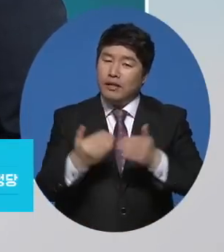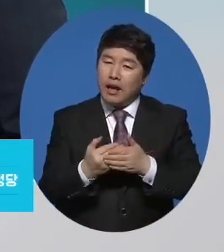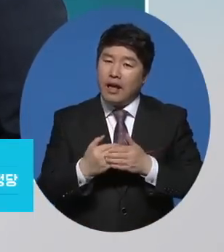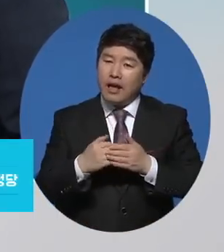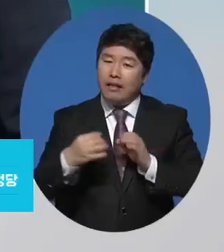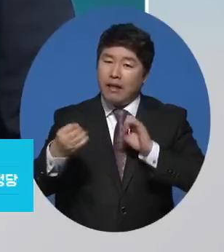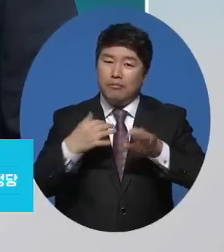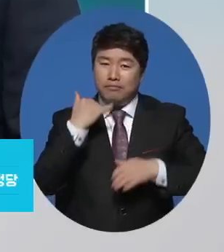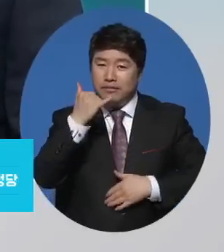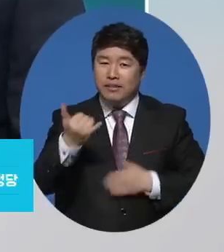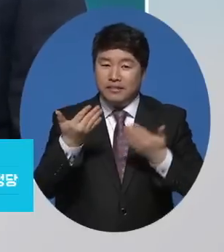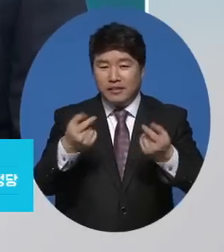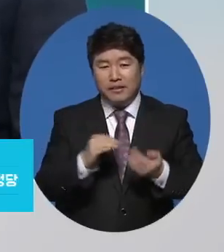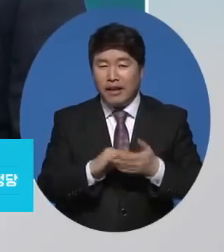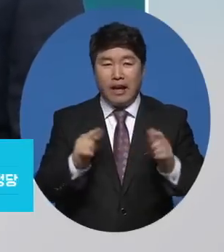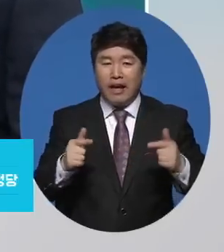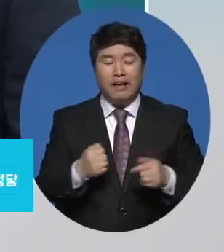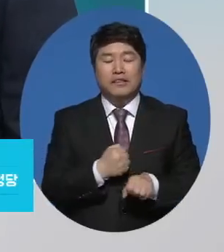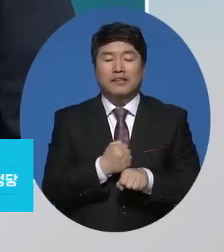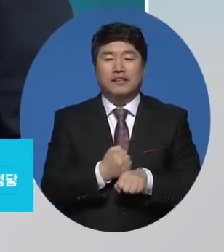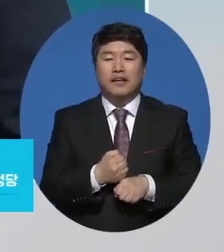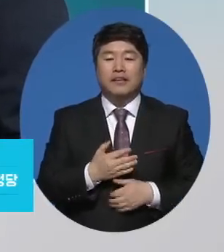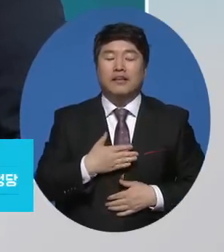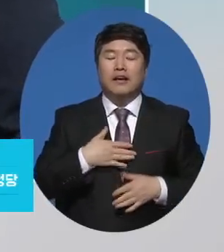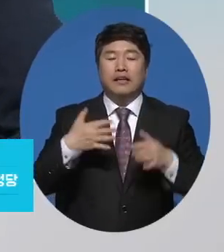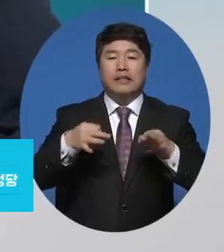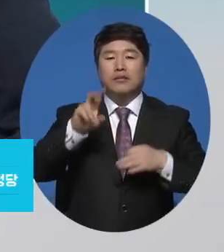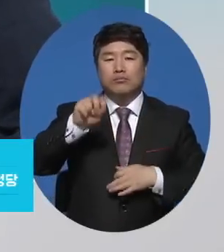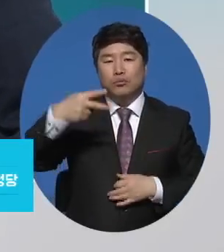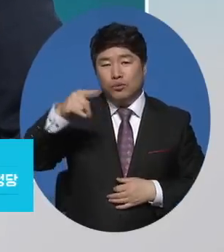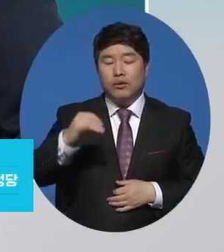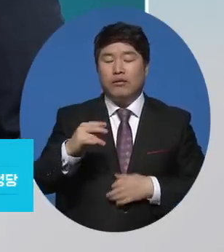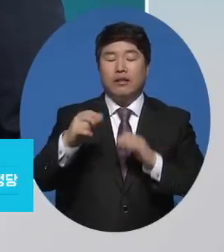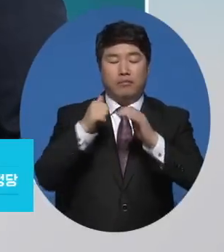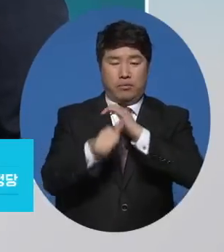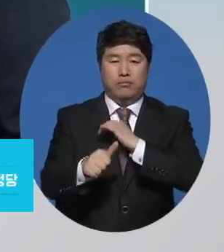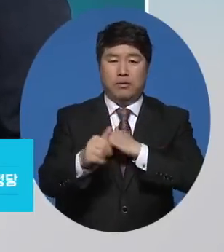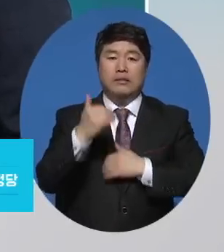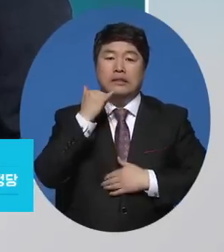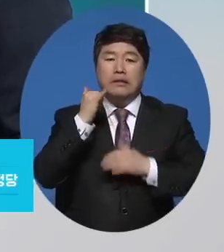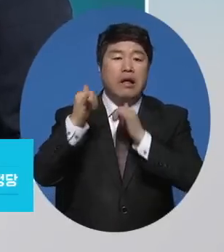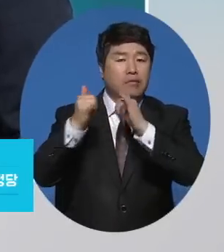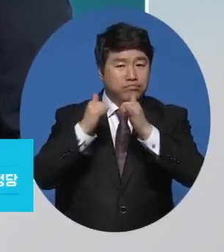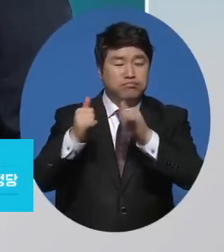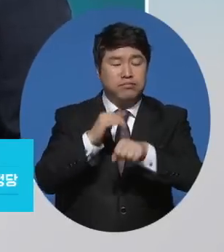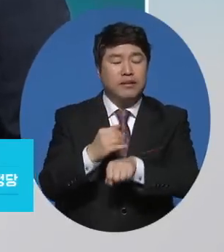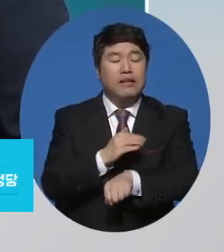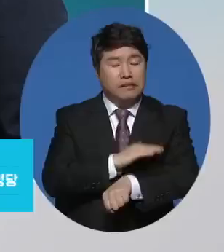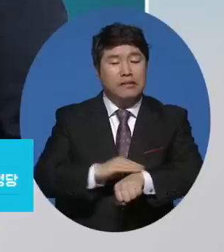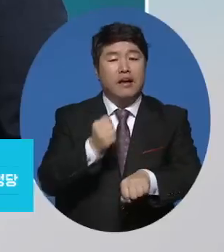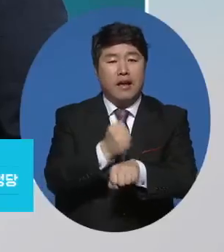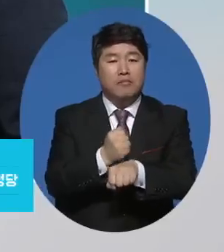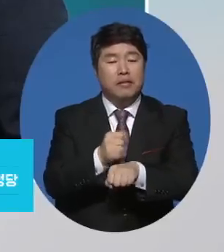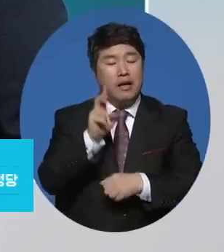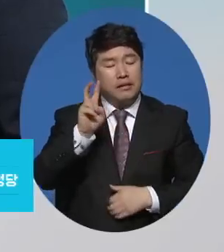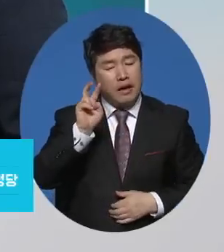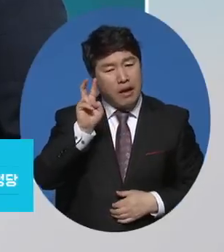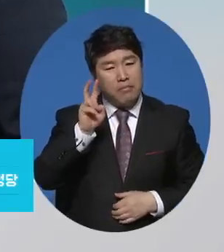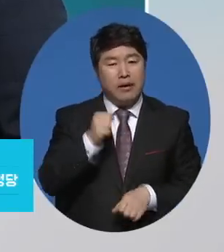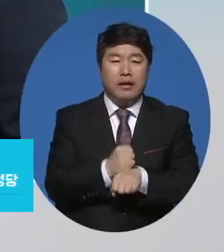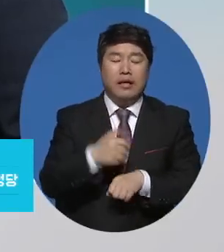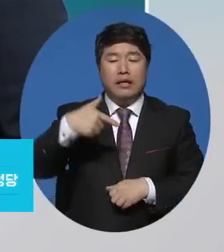전화를 안 주셨던 거 같습니다 렸던 같고 김우성 대표하고 저 전화 통화 잘합니다 전화통화 잘하니까 그걸 아마 아마